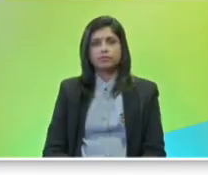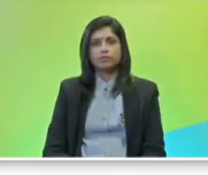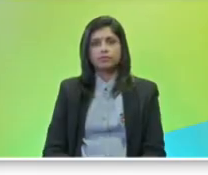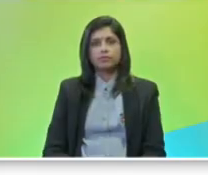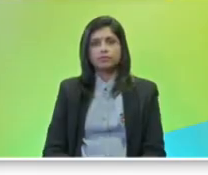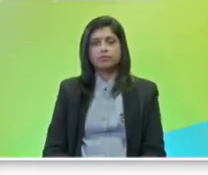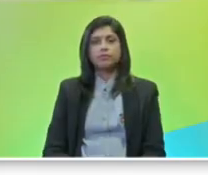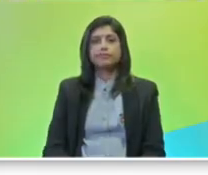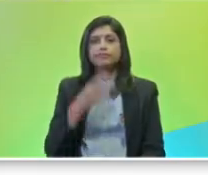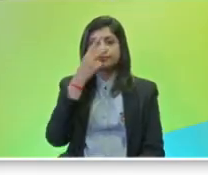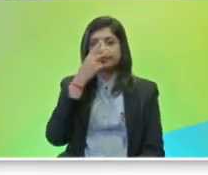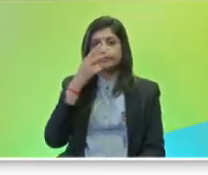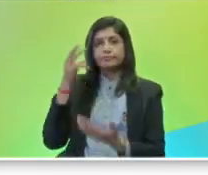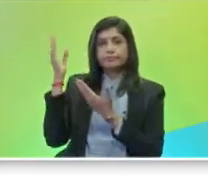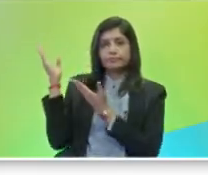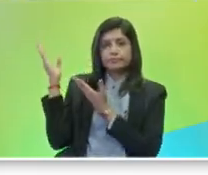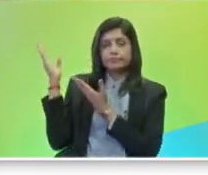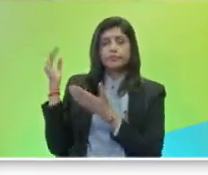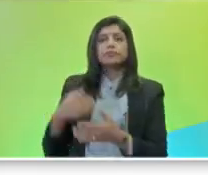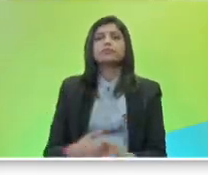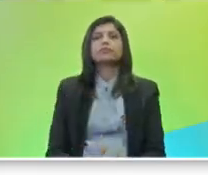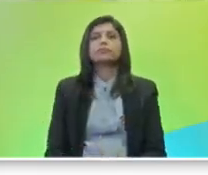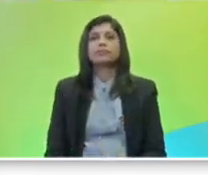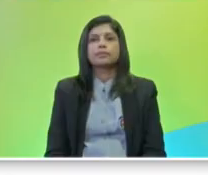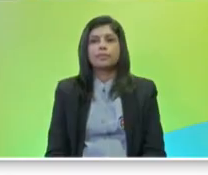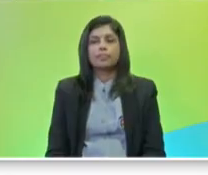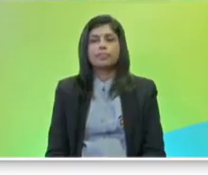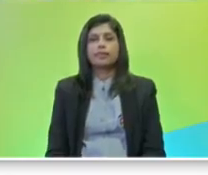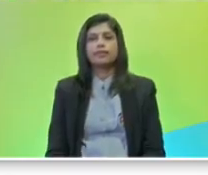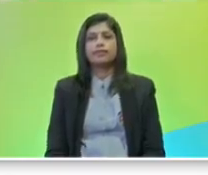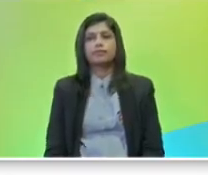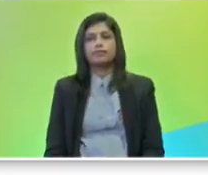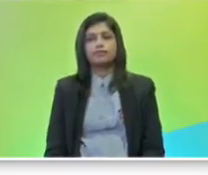mencari petunjuk untuk arah berdasarkan